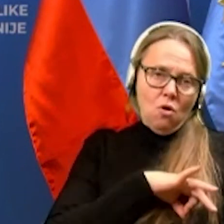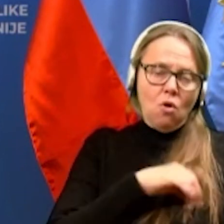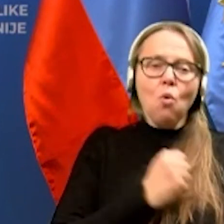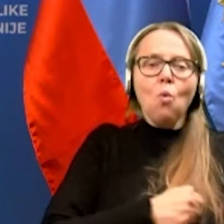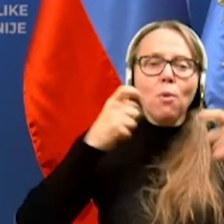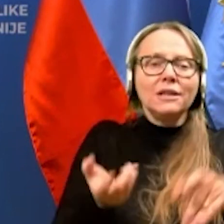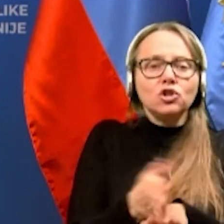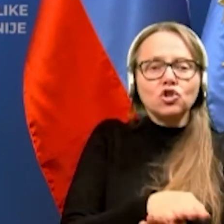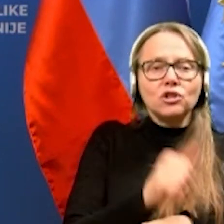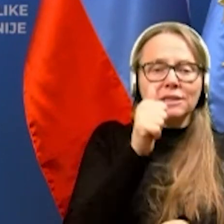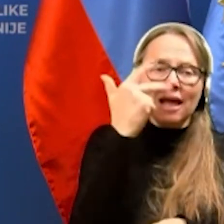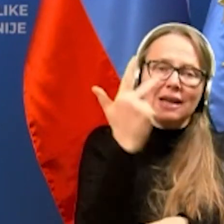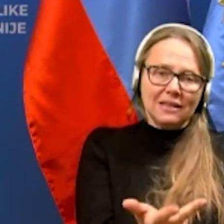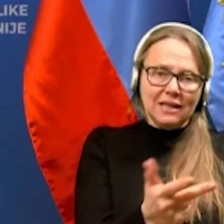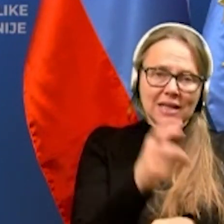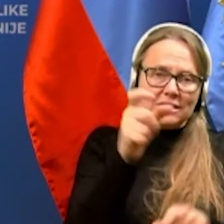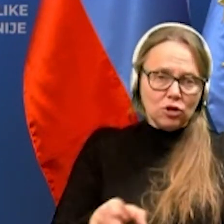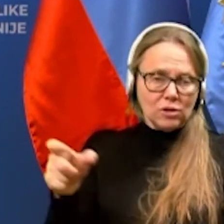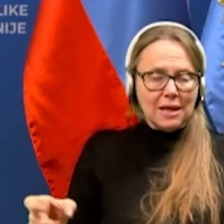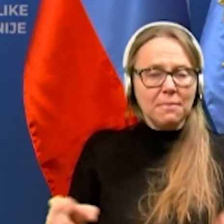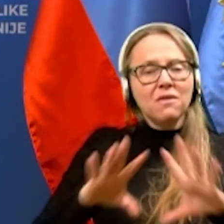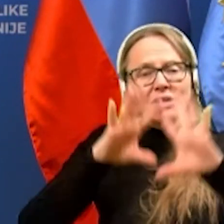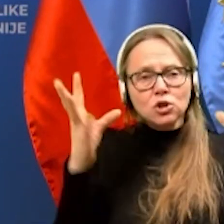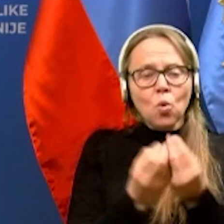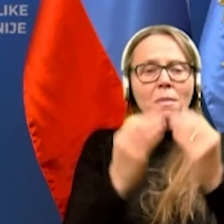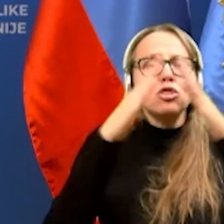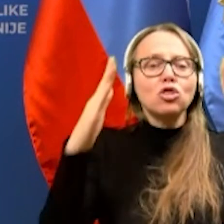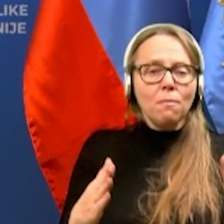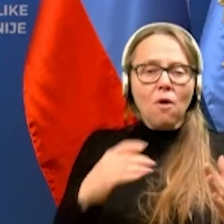bolnišnicah je umrlo 31 oseb, skupaj z domovi